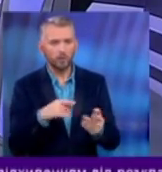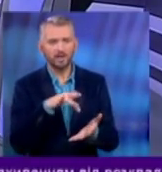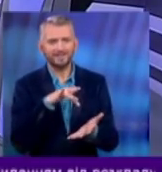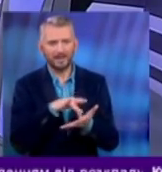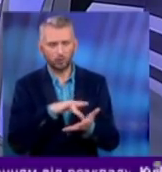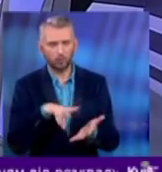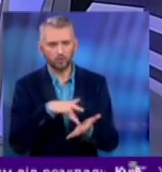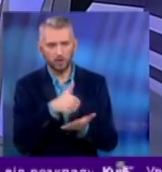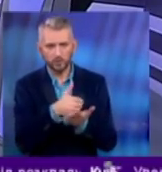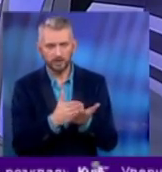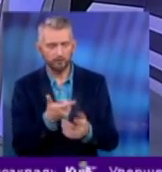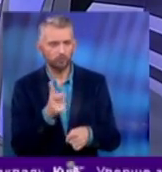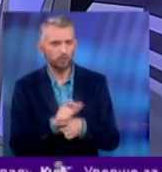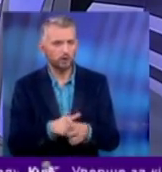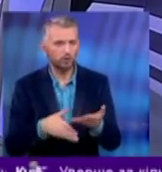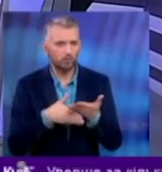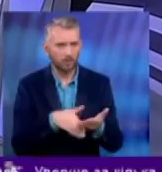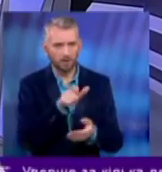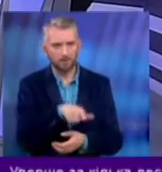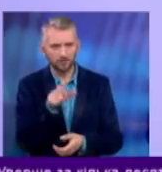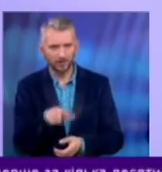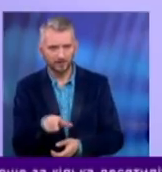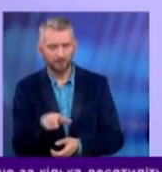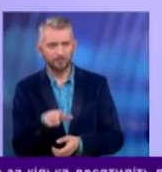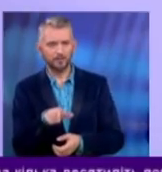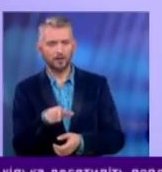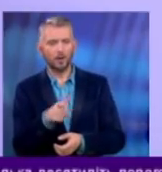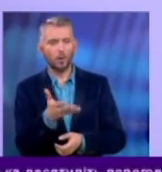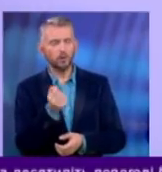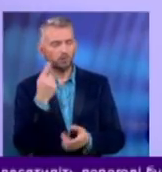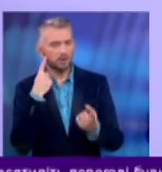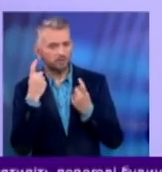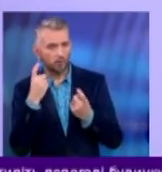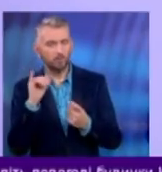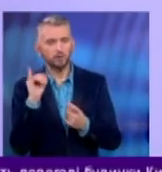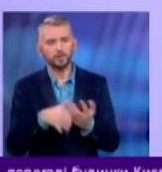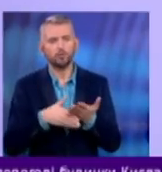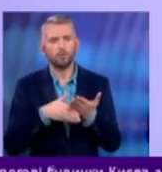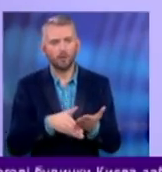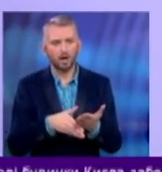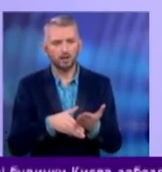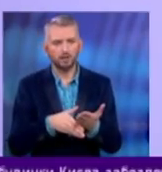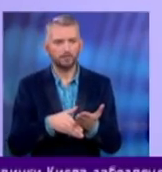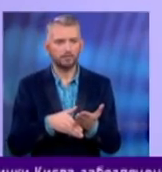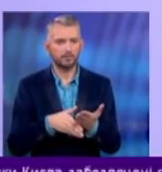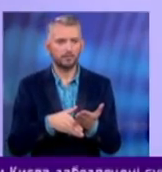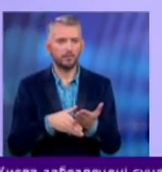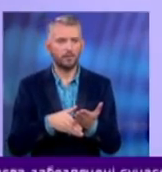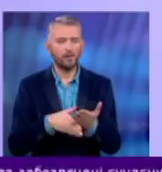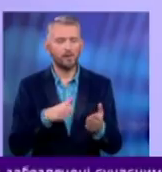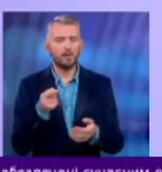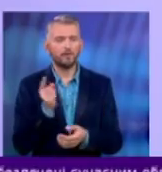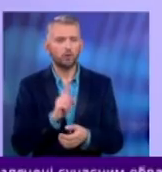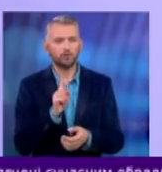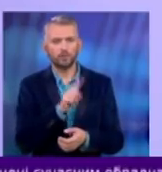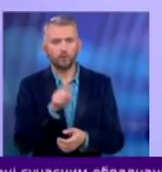воно дуже допомагає мешканцям отримати інформацію і допомагає в тому, щоб